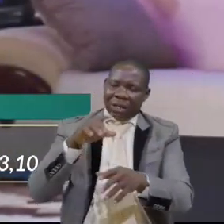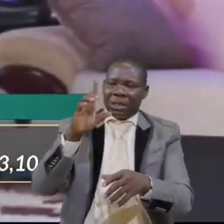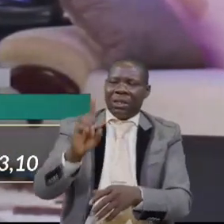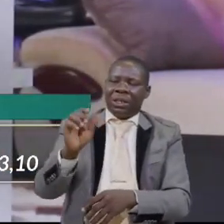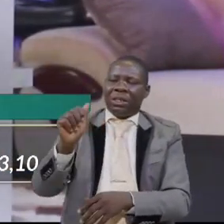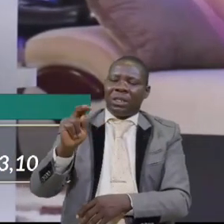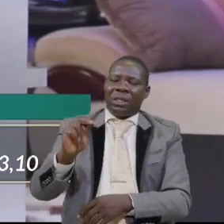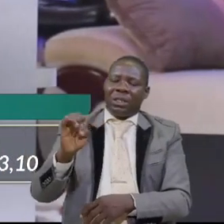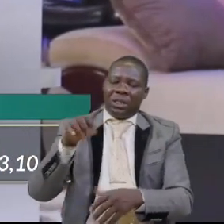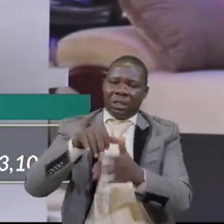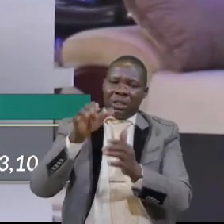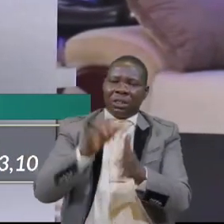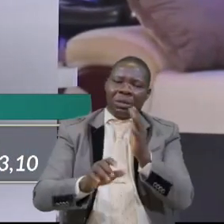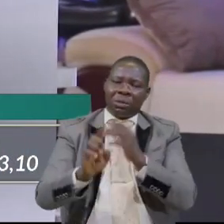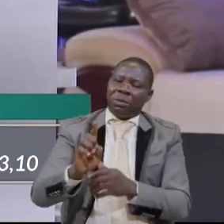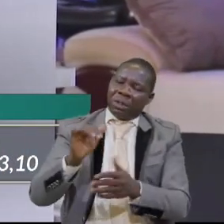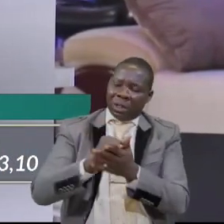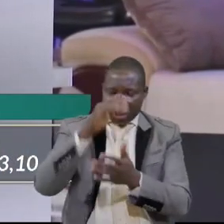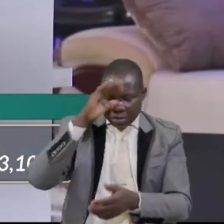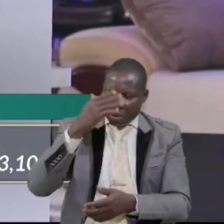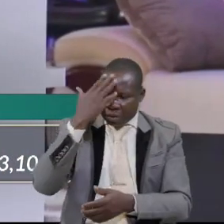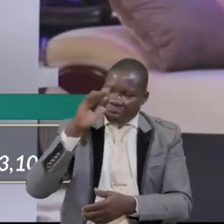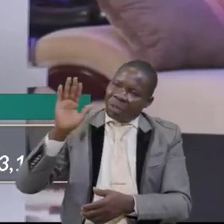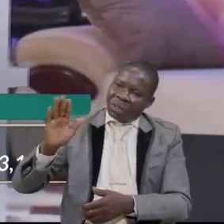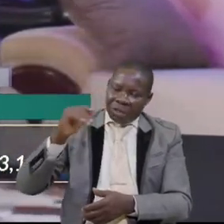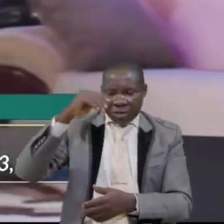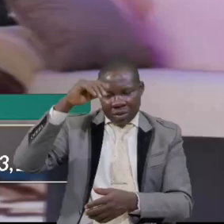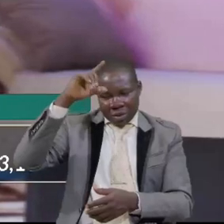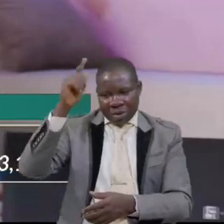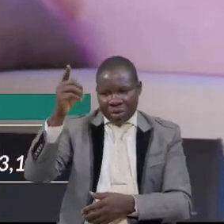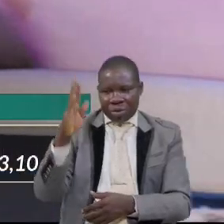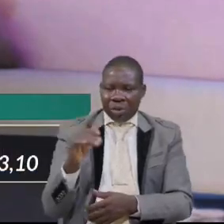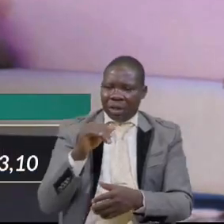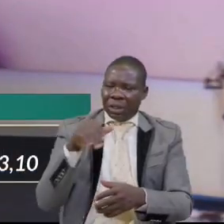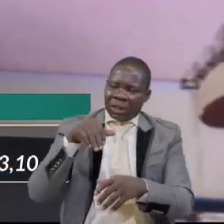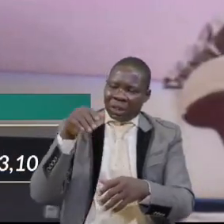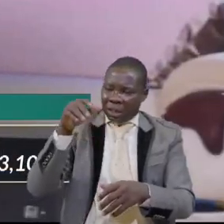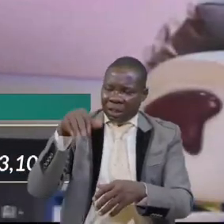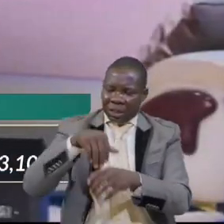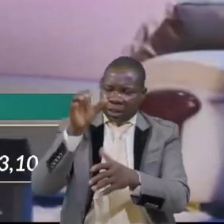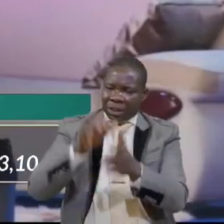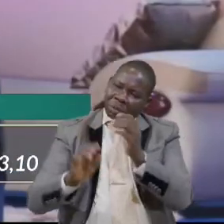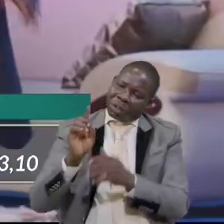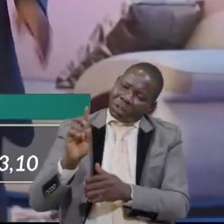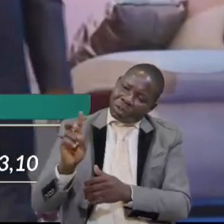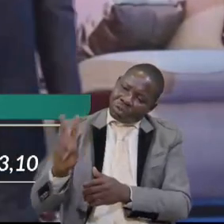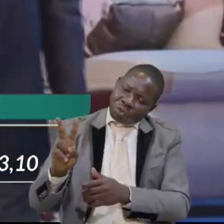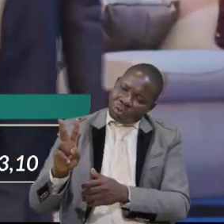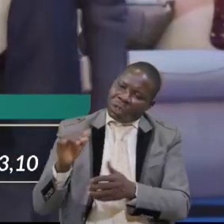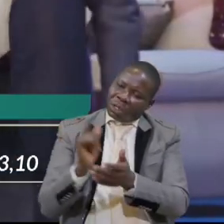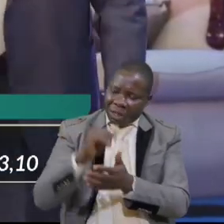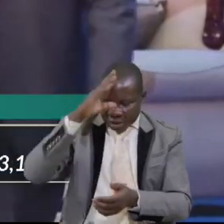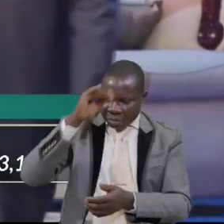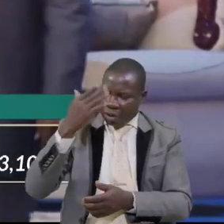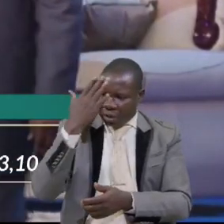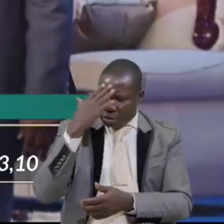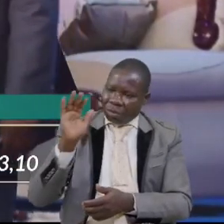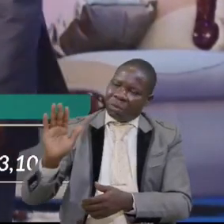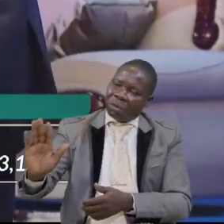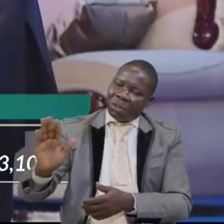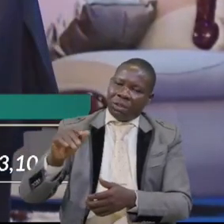cet homme connaissait son Dieu. Et regarde Daniel, dans le chapitre 2, cet homme connaissait son Dieu. Ah,